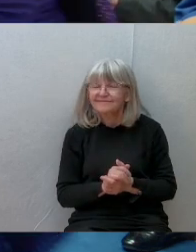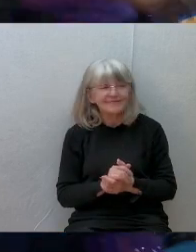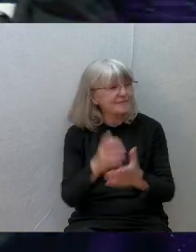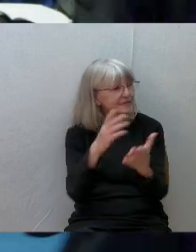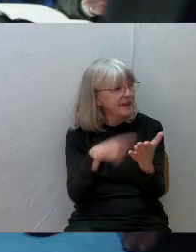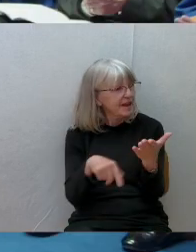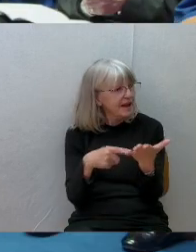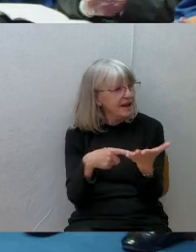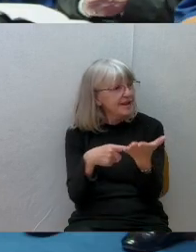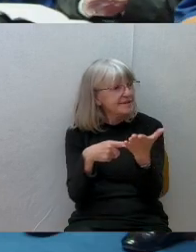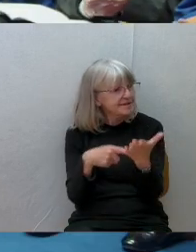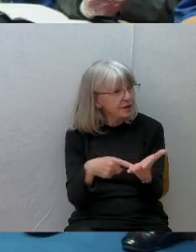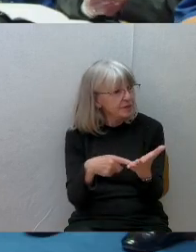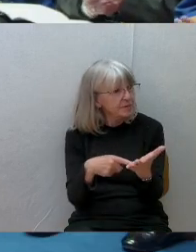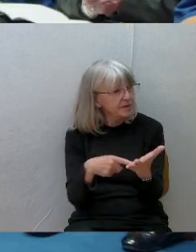Titilope Dada.